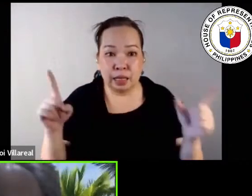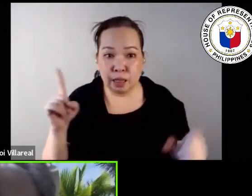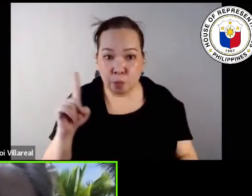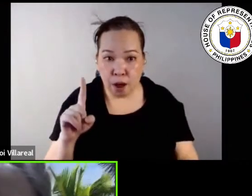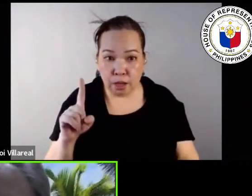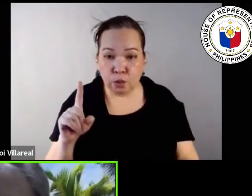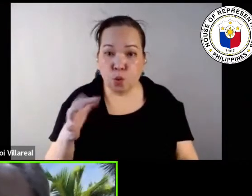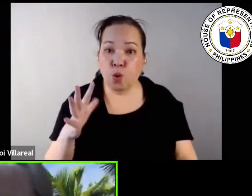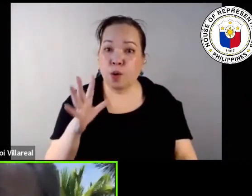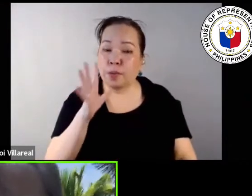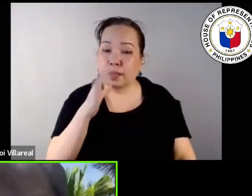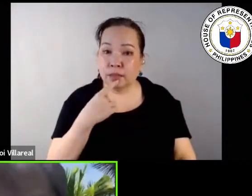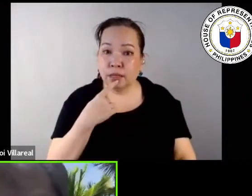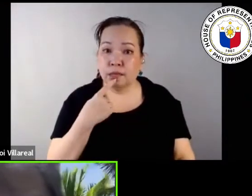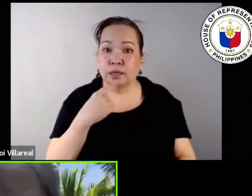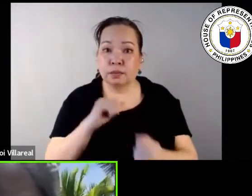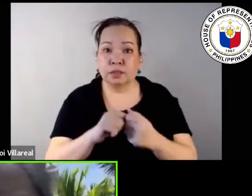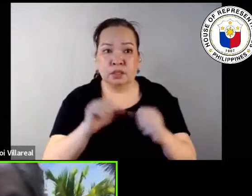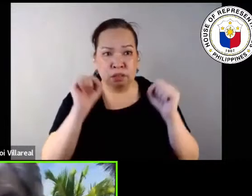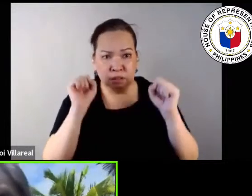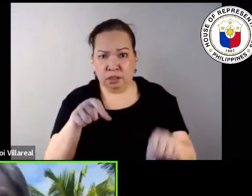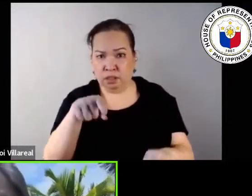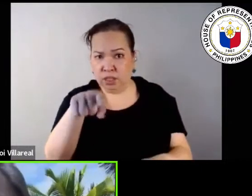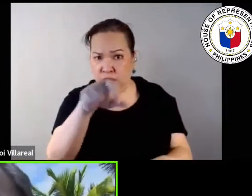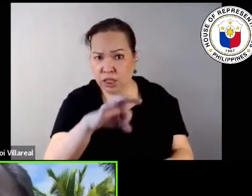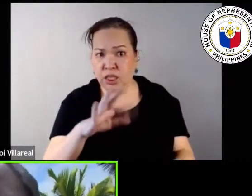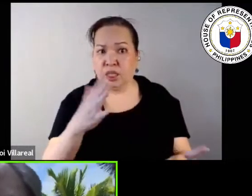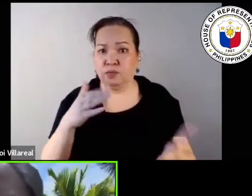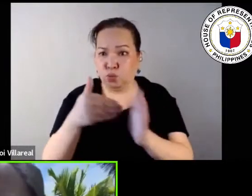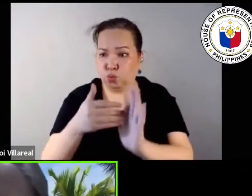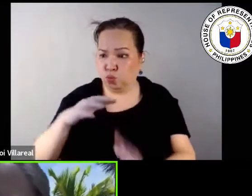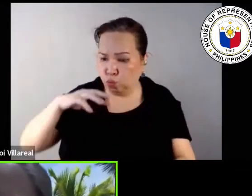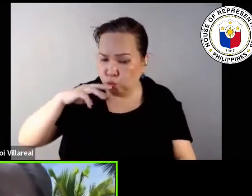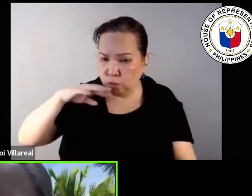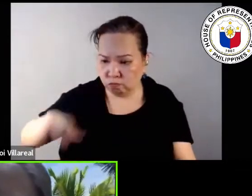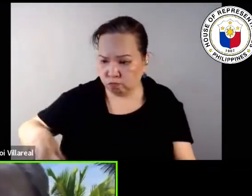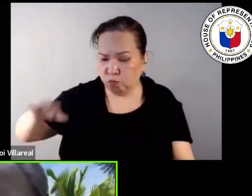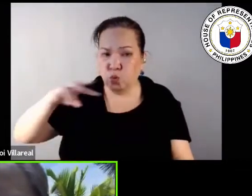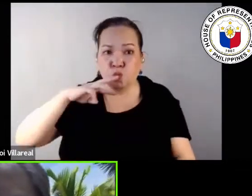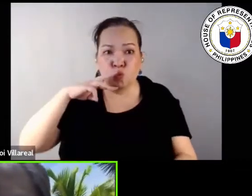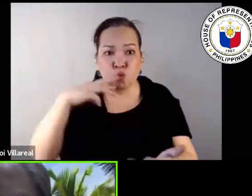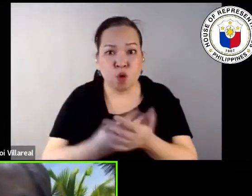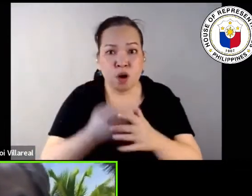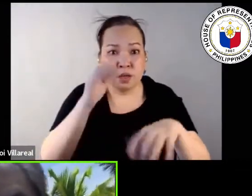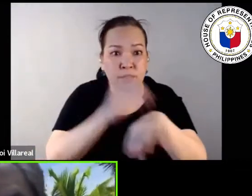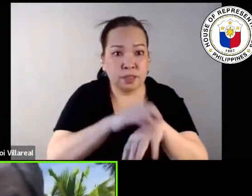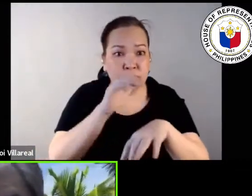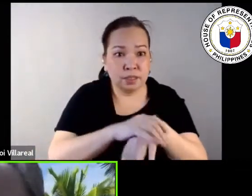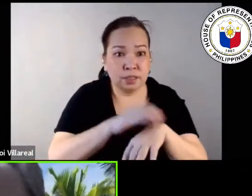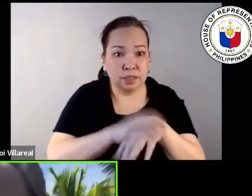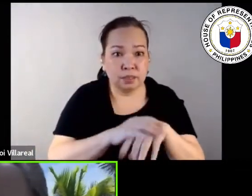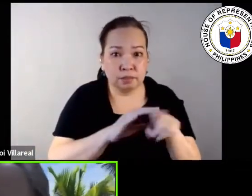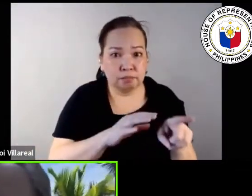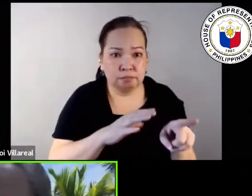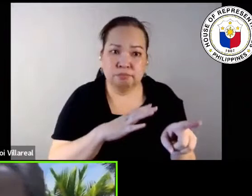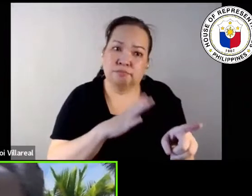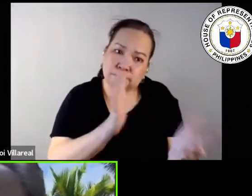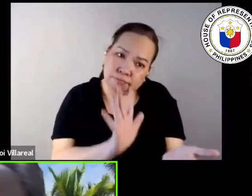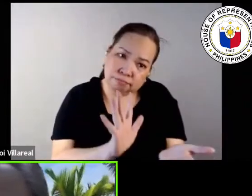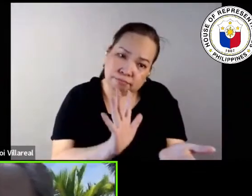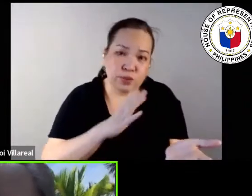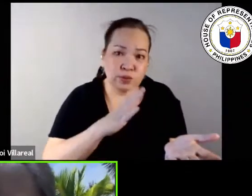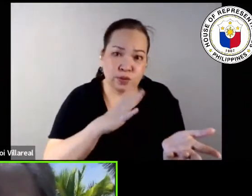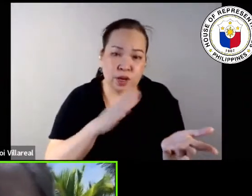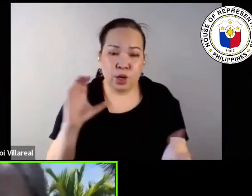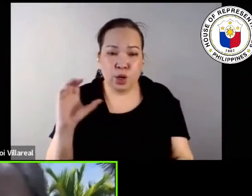yung English ang mother tongue mo o yung Filipino mo, especially dun sa mga Cordilleran areas. Ngayon,